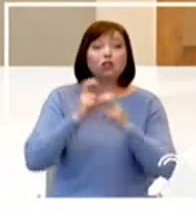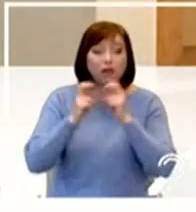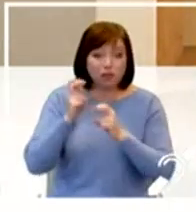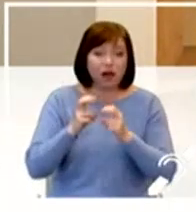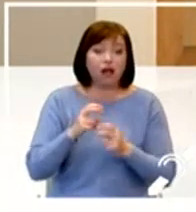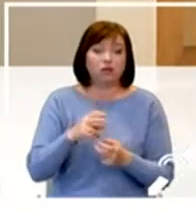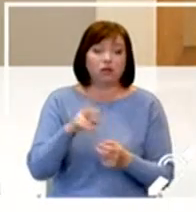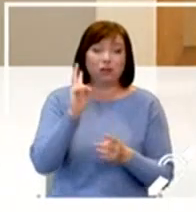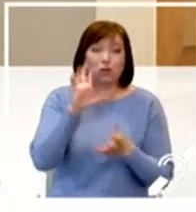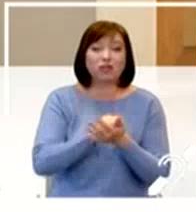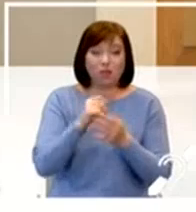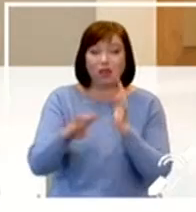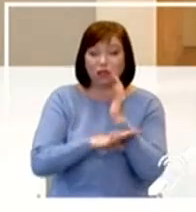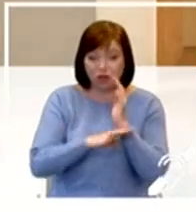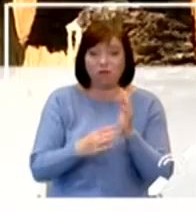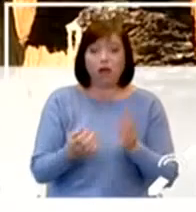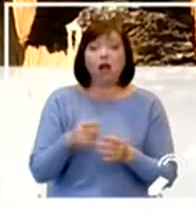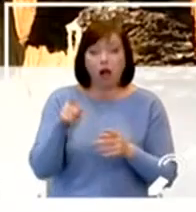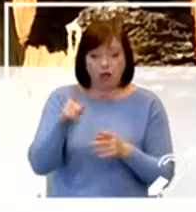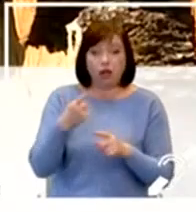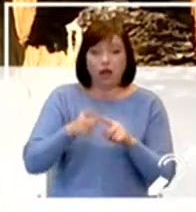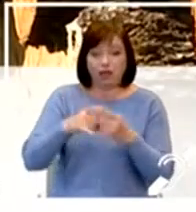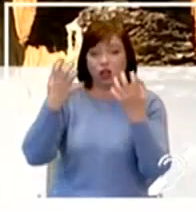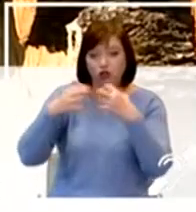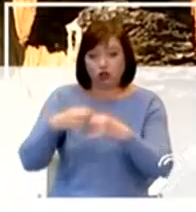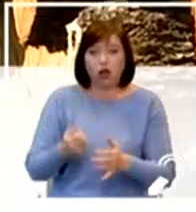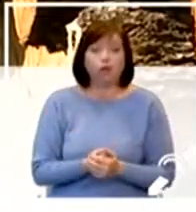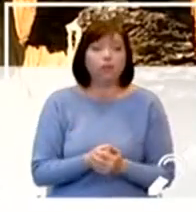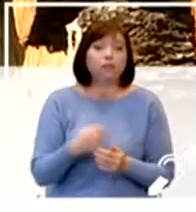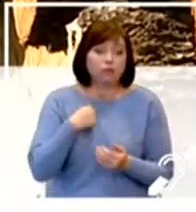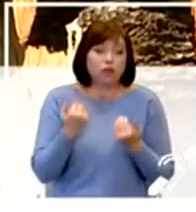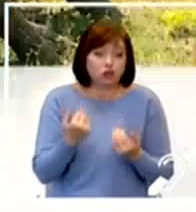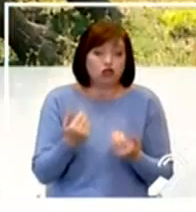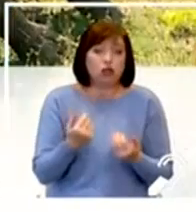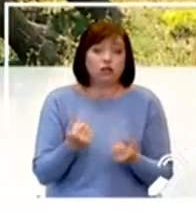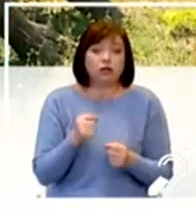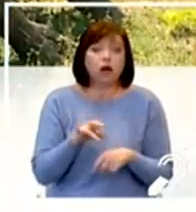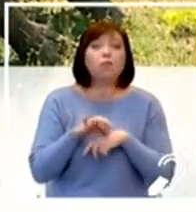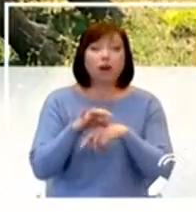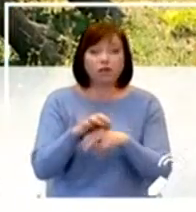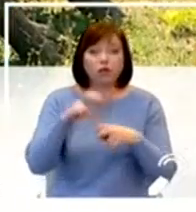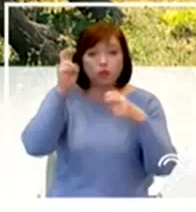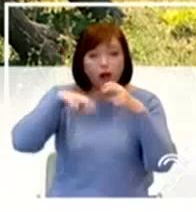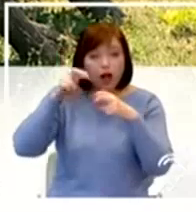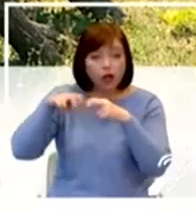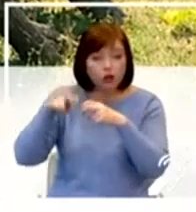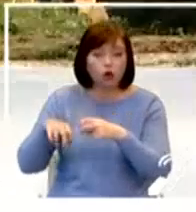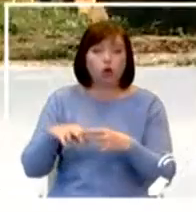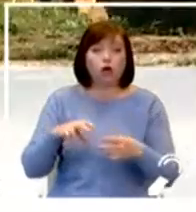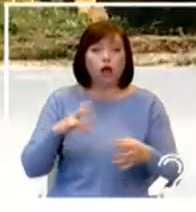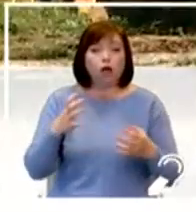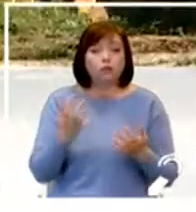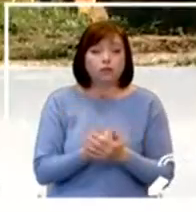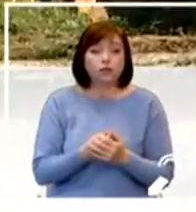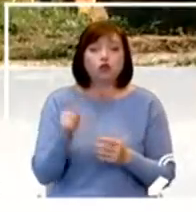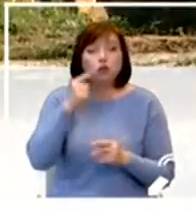stat silvice lucrează la acest capitol. Suntem în efectuarea analizelor, evaluărilor